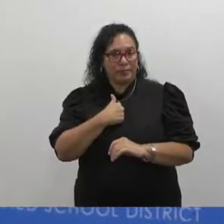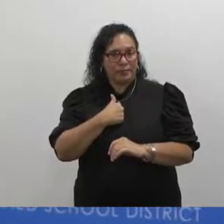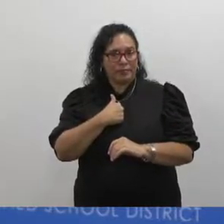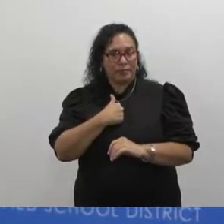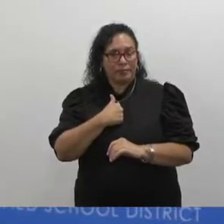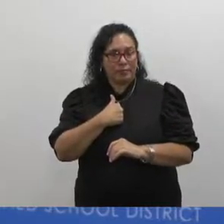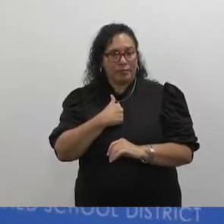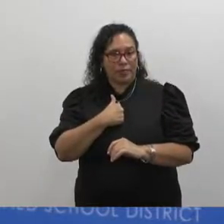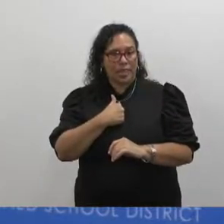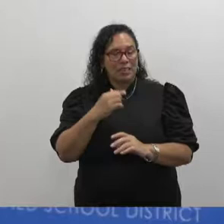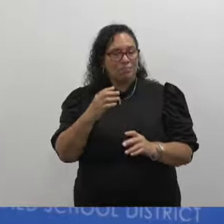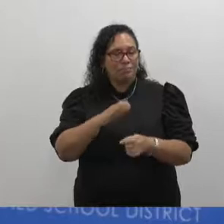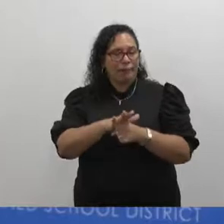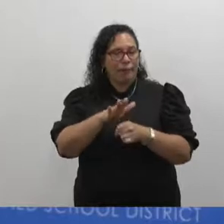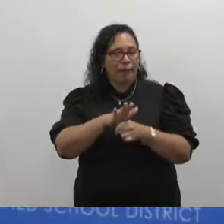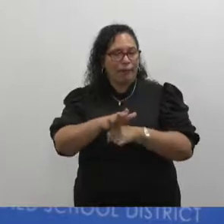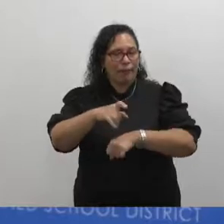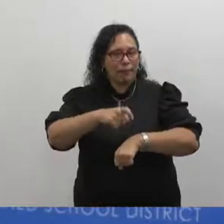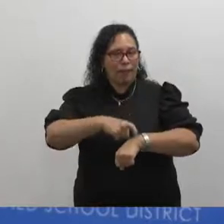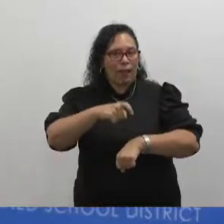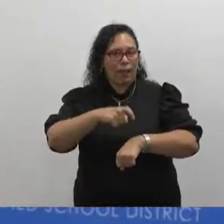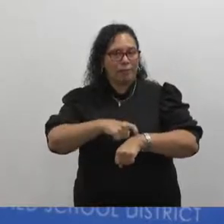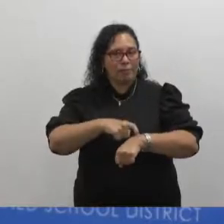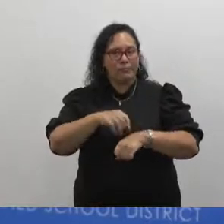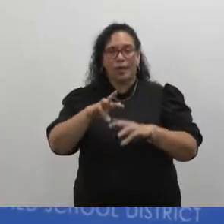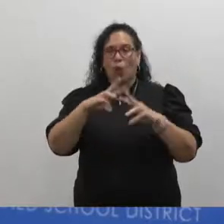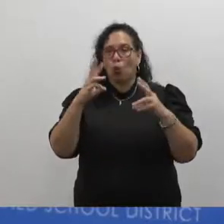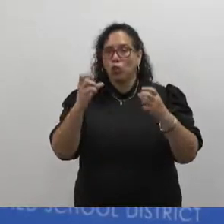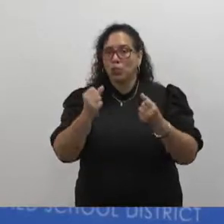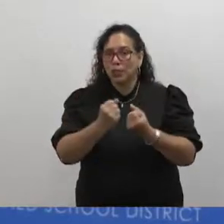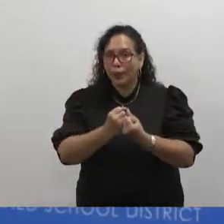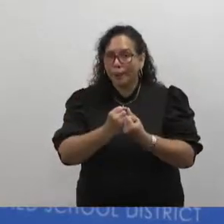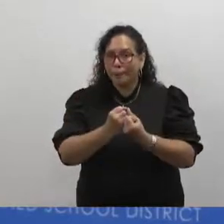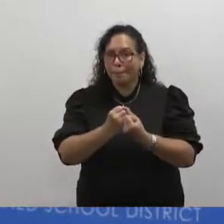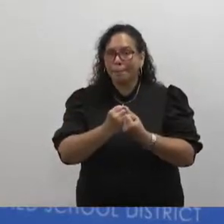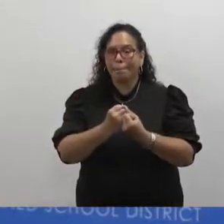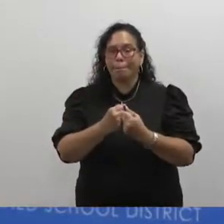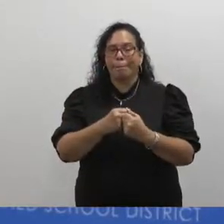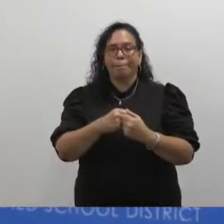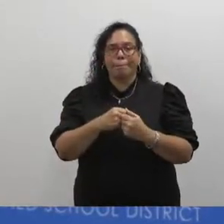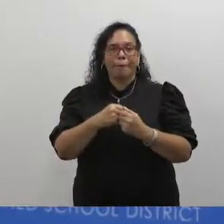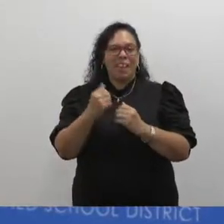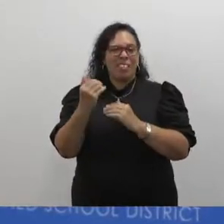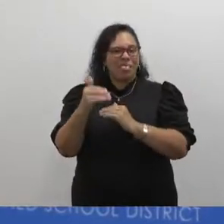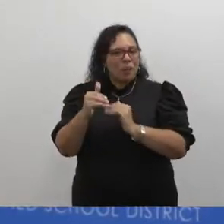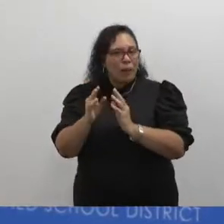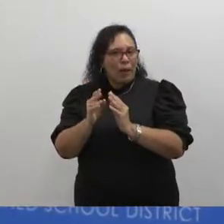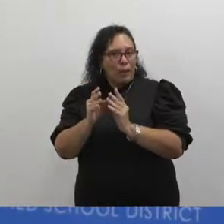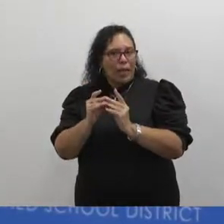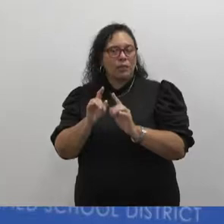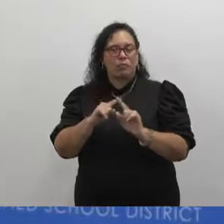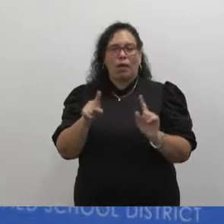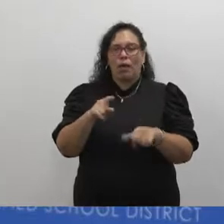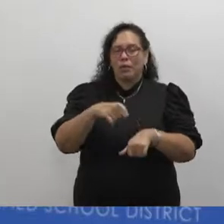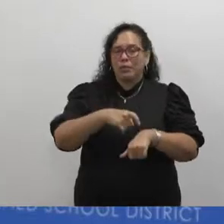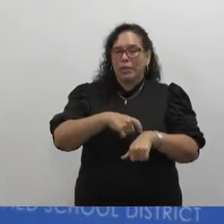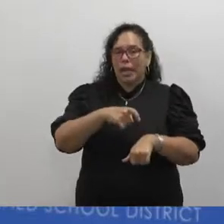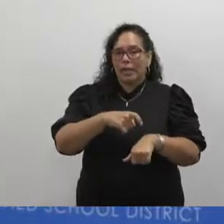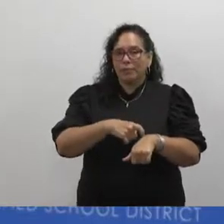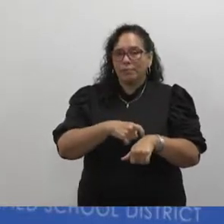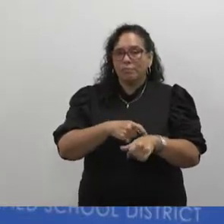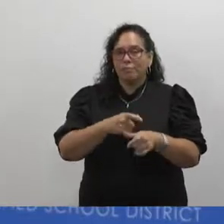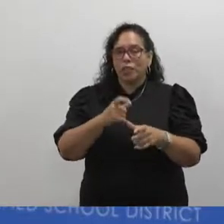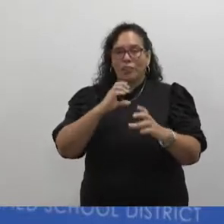âm pi cả rất bao ở vậy để bàn tha miền sa đẻ tầm khăn không gặp chung là bao